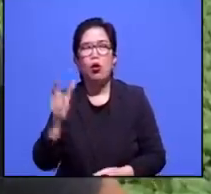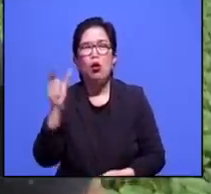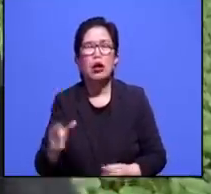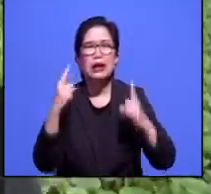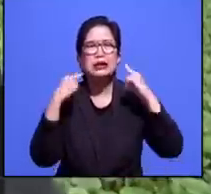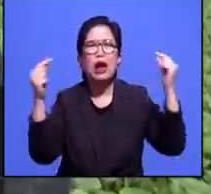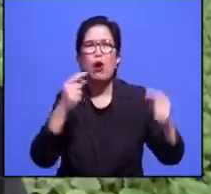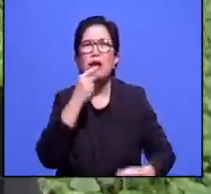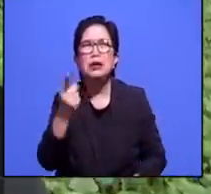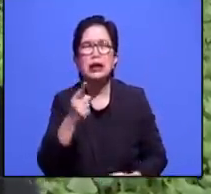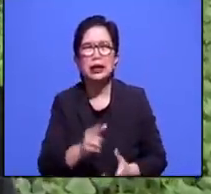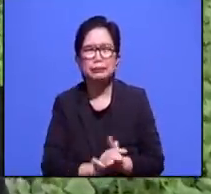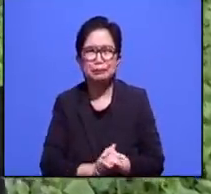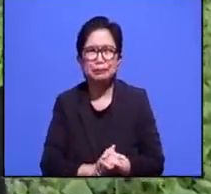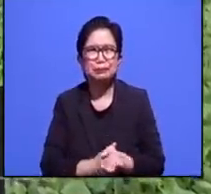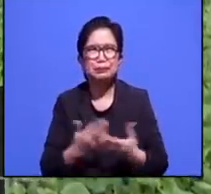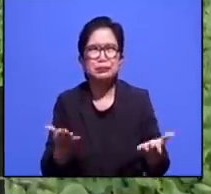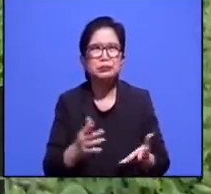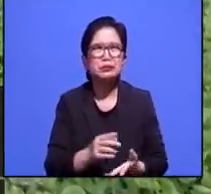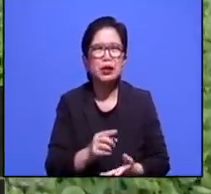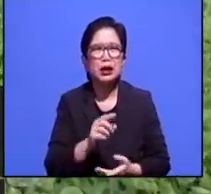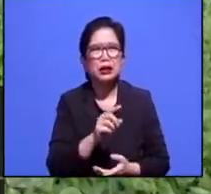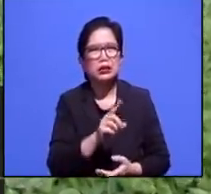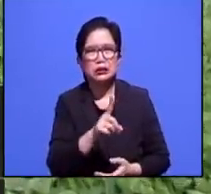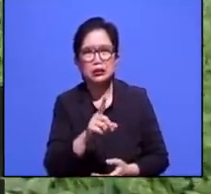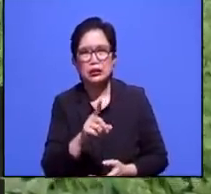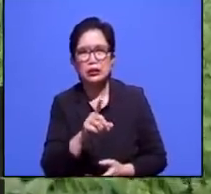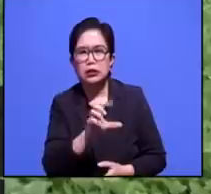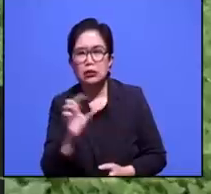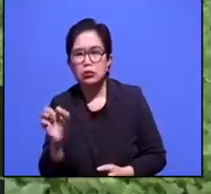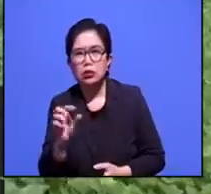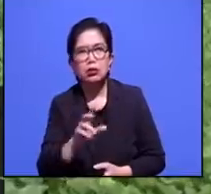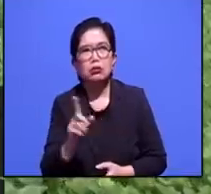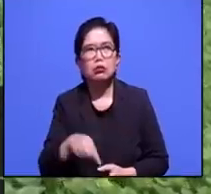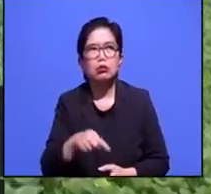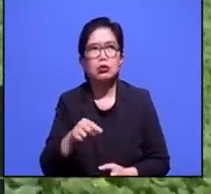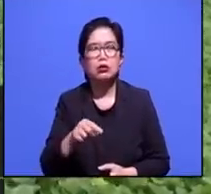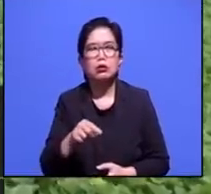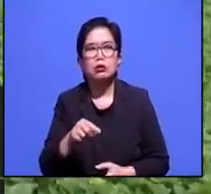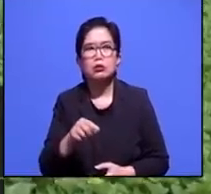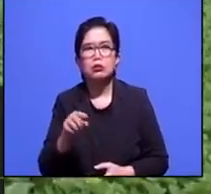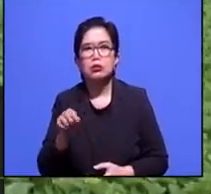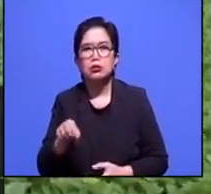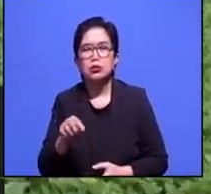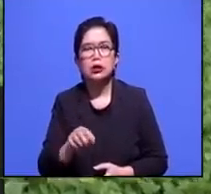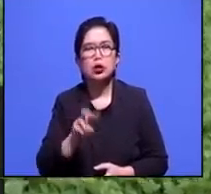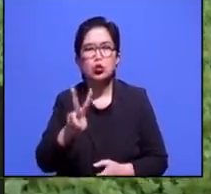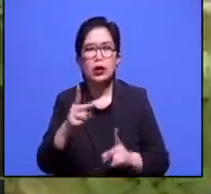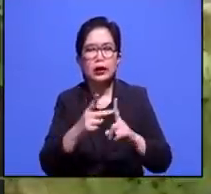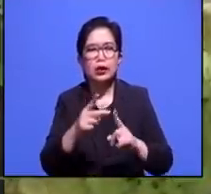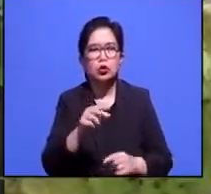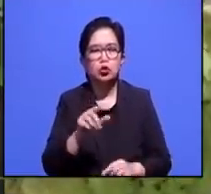bilangnya peratus Rp2.000 model kalau dua hektar kan 700